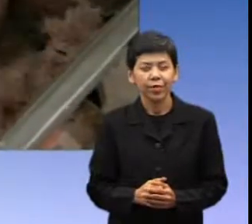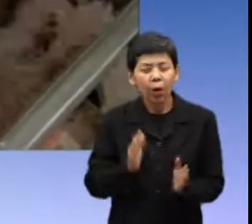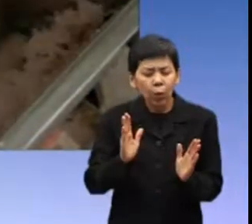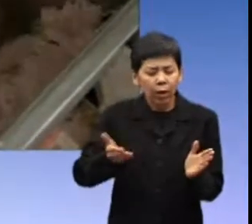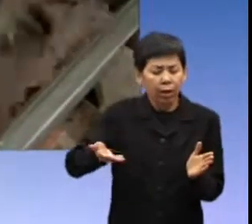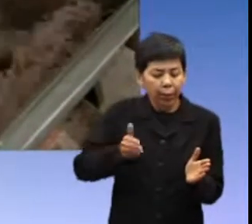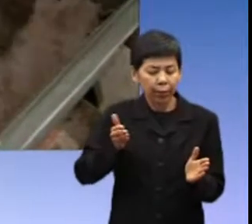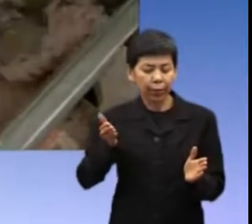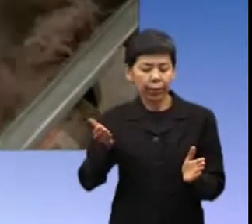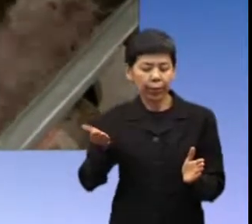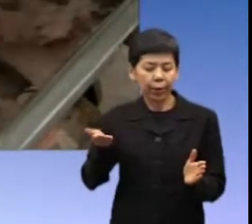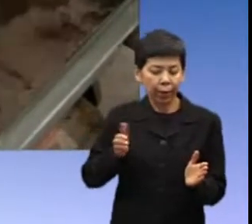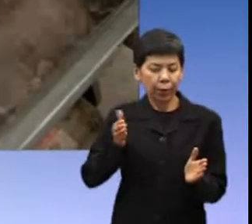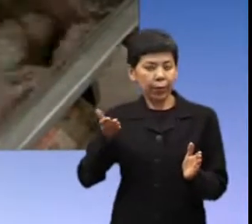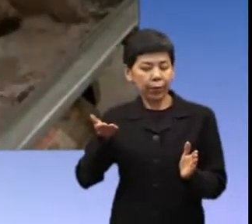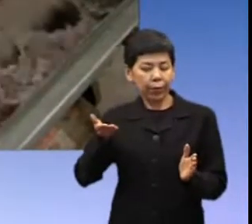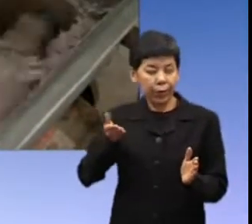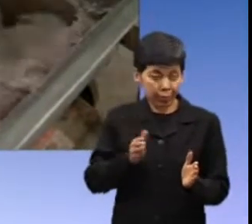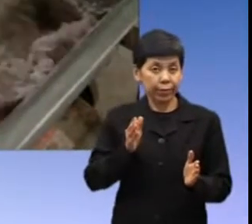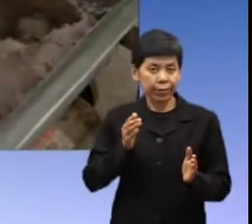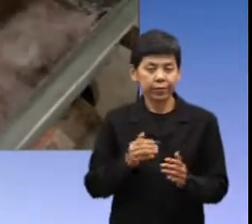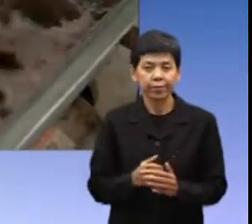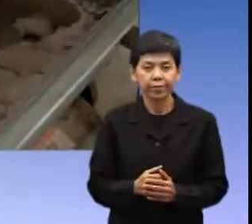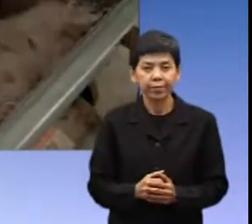ต้องทยอยใส่นะคะไม่งั้นมันจะฟุ้งขึ้นมา